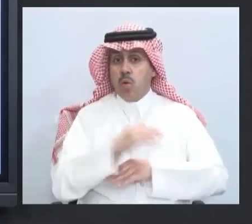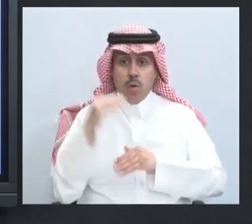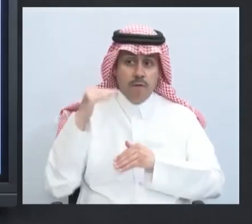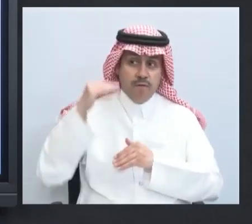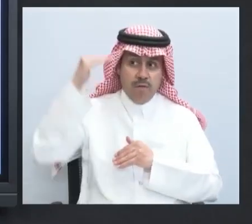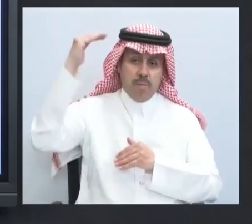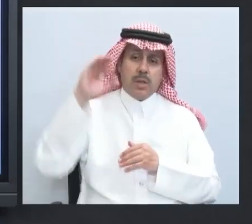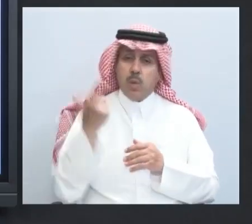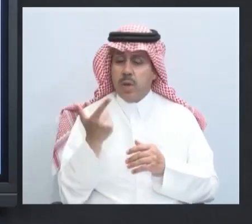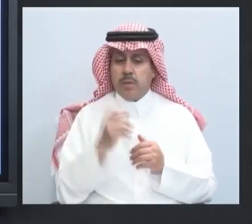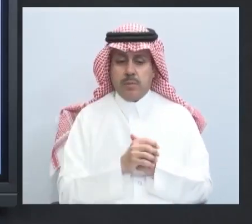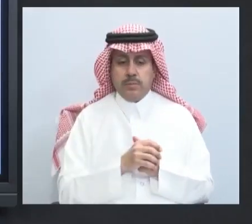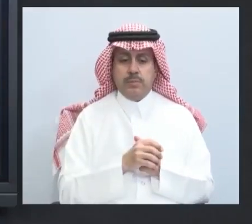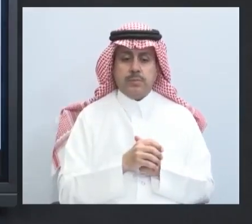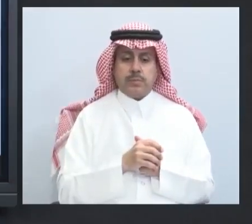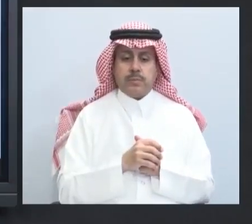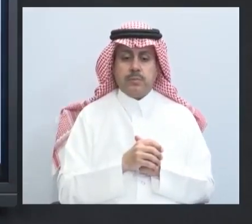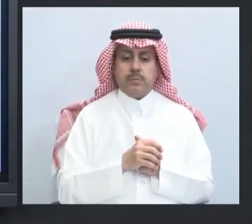مرتبه يكون